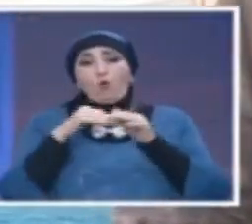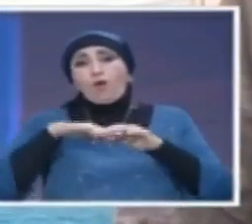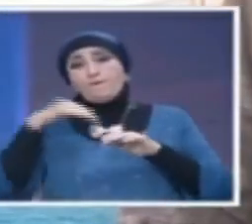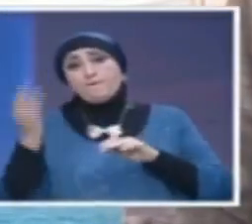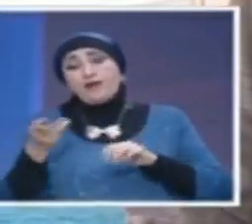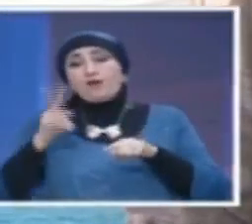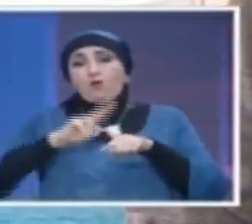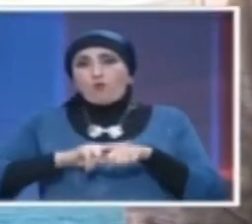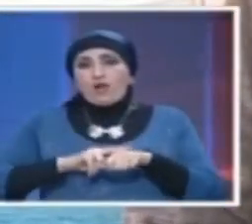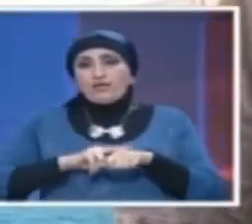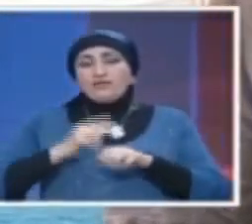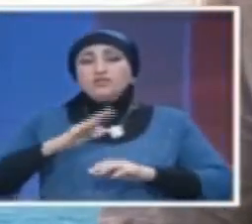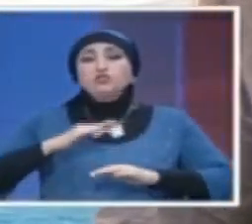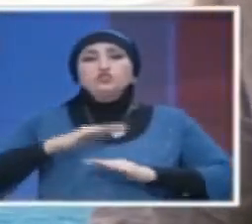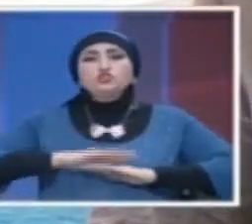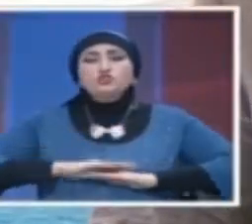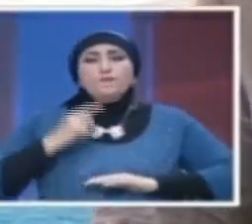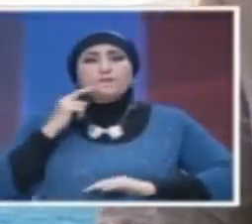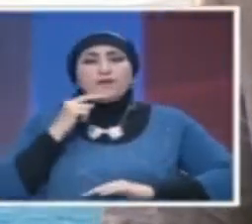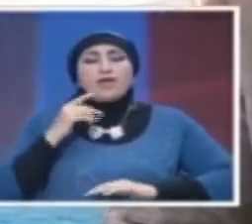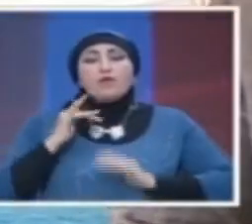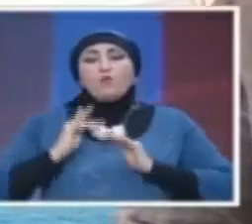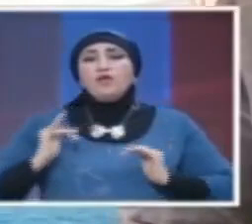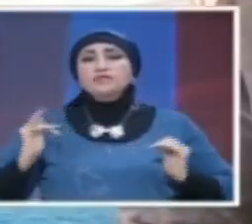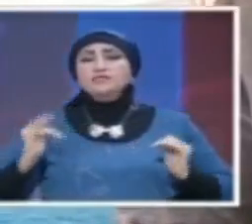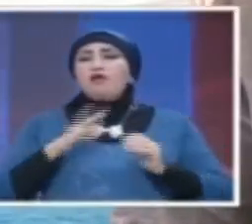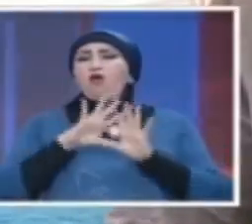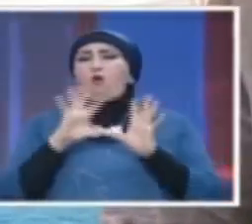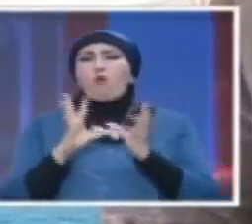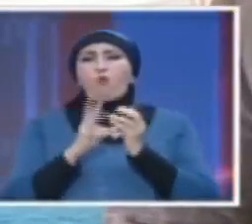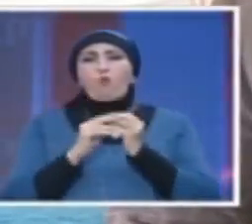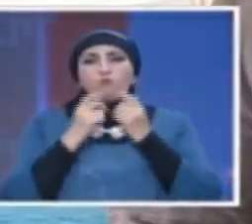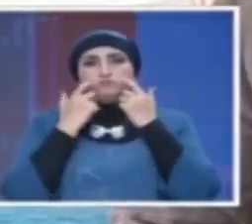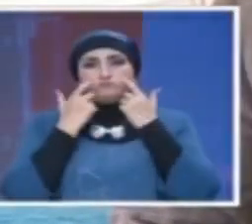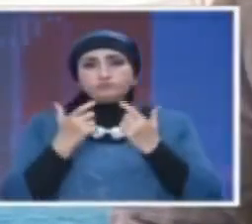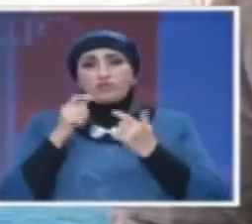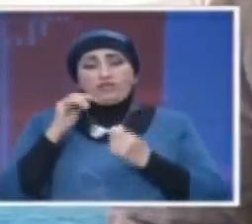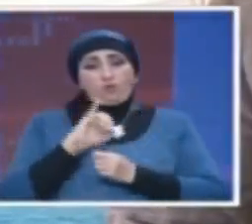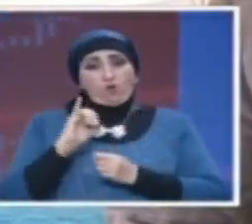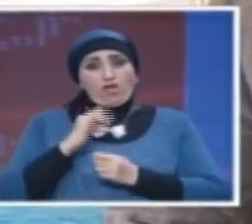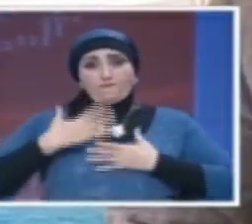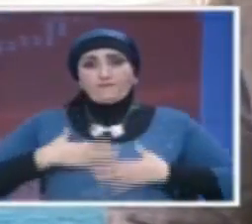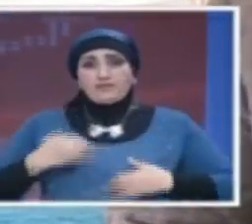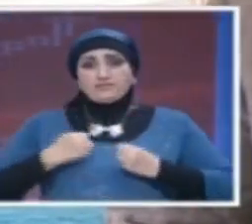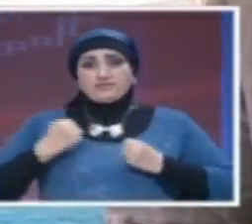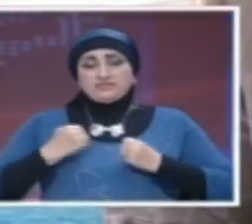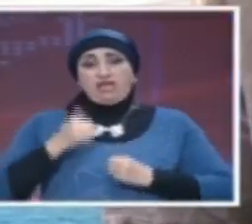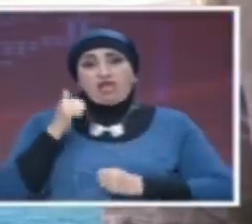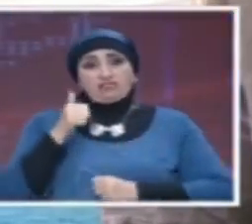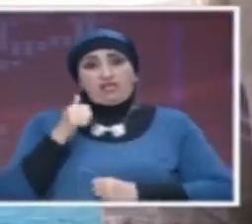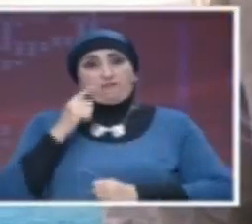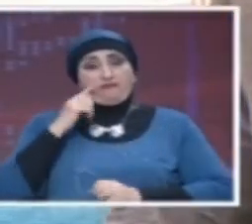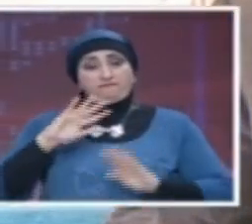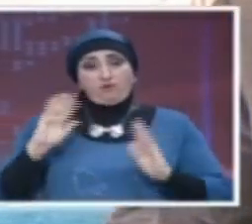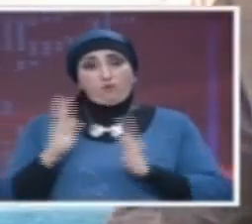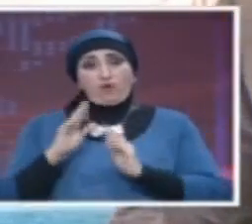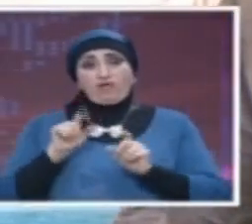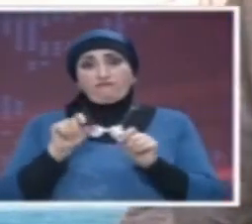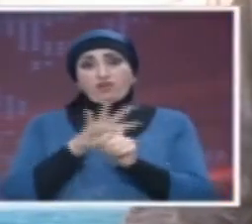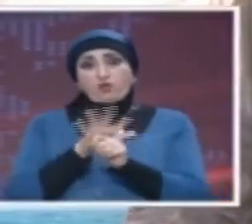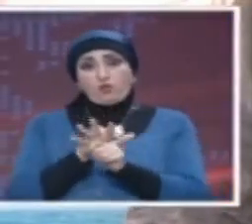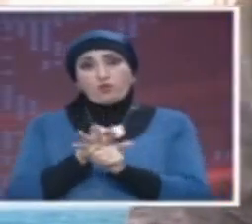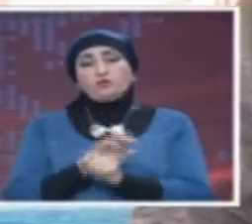مرورا بشباك التذاكر واستراحات الركاب، كفيل بالحفاظ على سلامة وصحة الركاب في مواجهة تداعيات فيروس